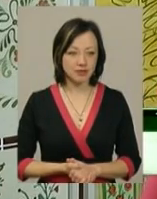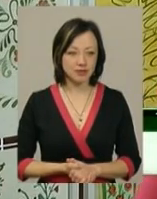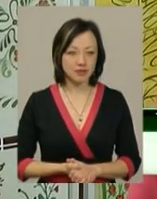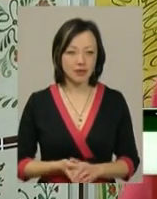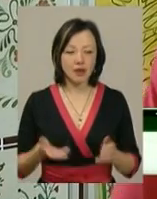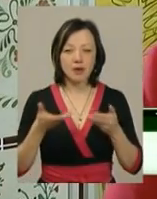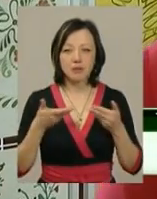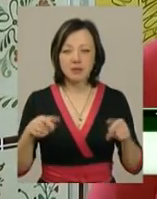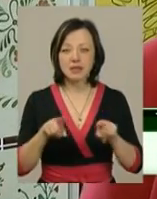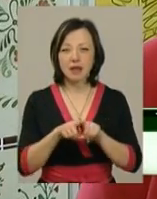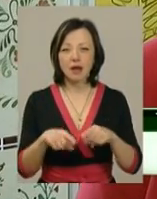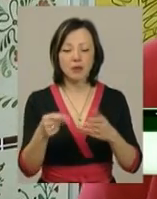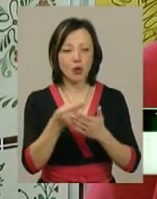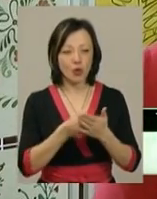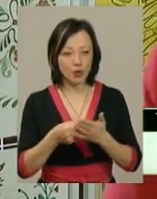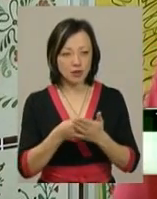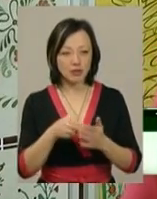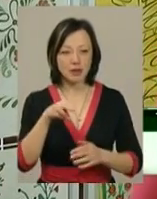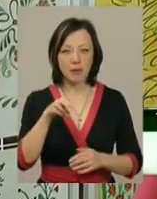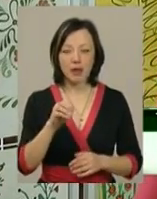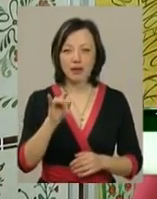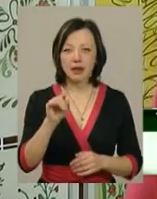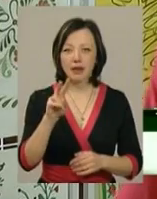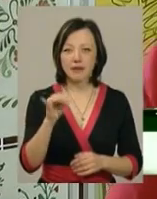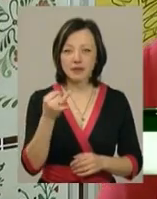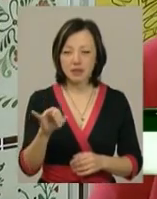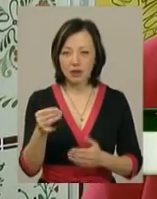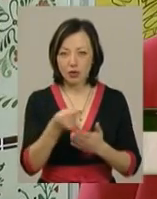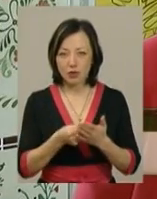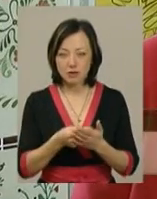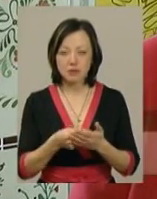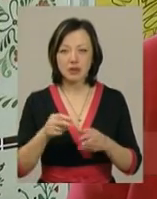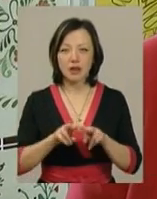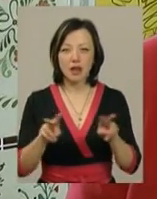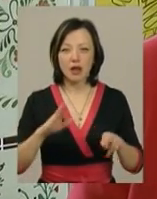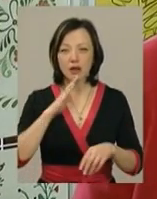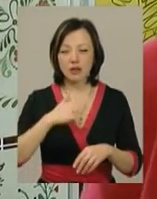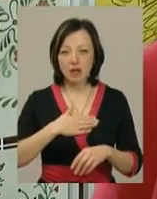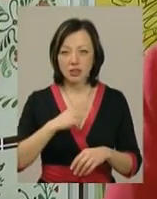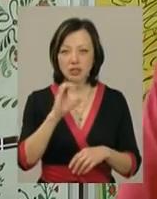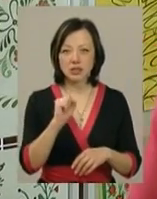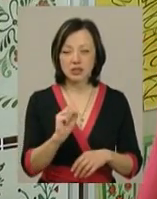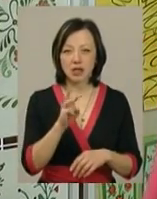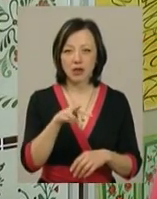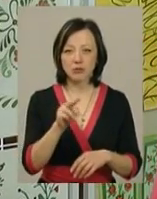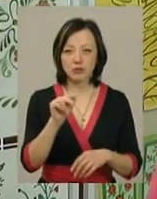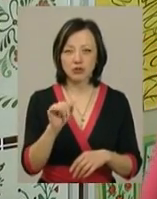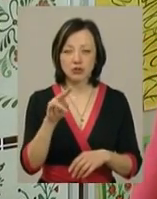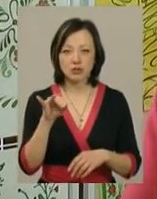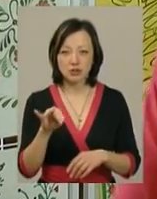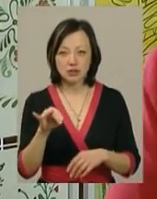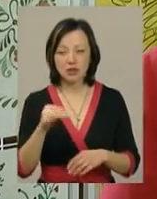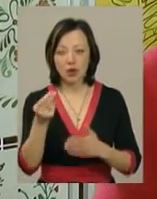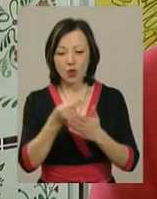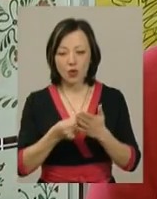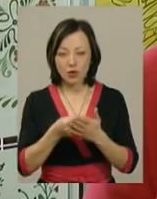розпис, як Петриківський розпис, так, як знаємо, як наш в області Самчиківський розпис, вже відомий